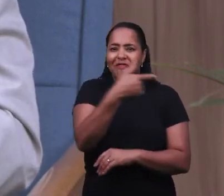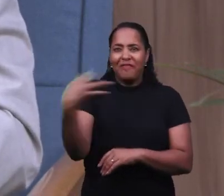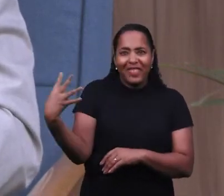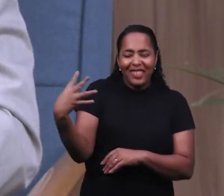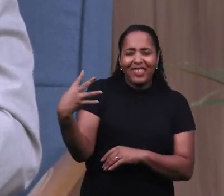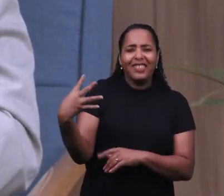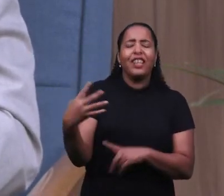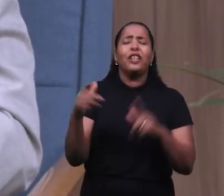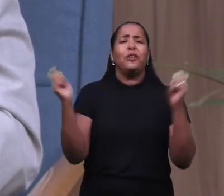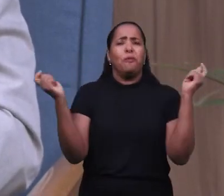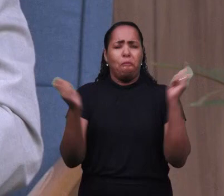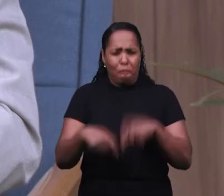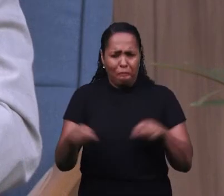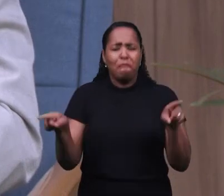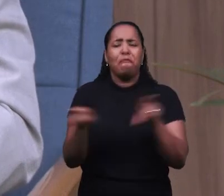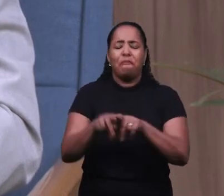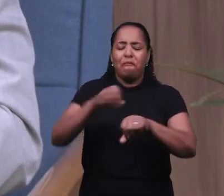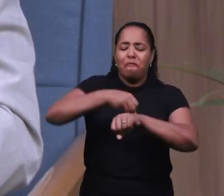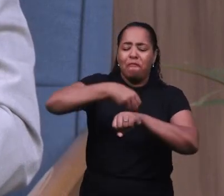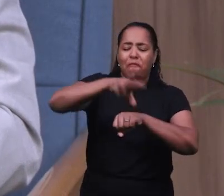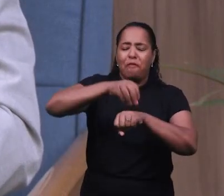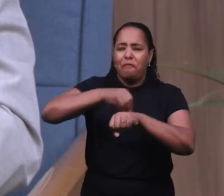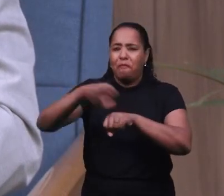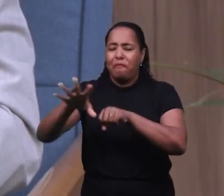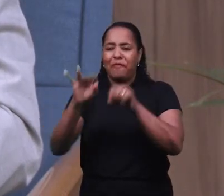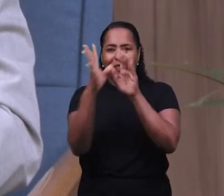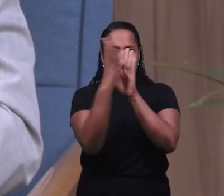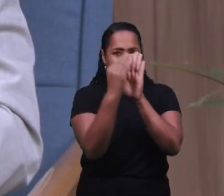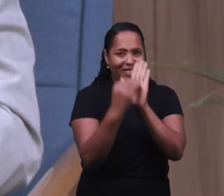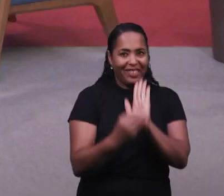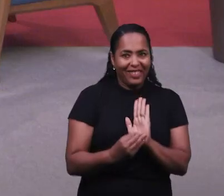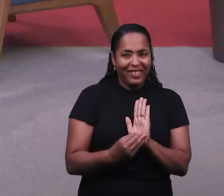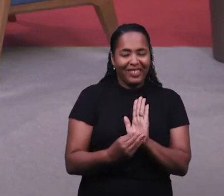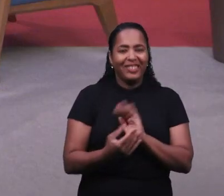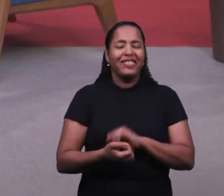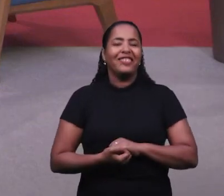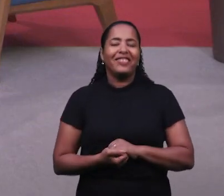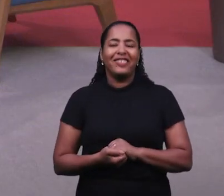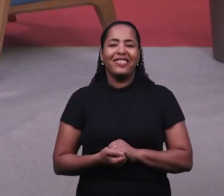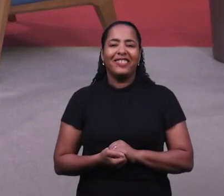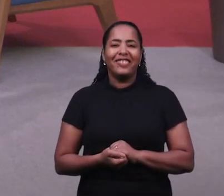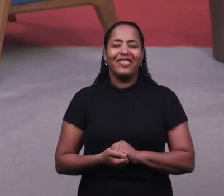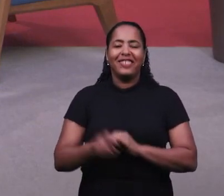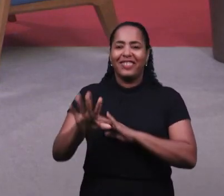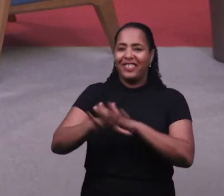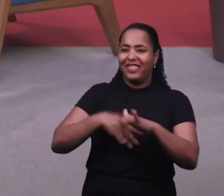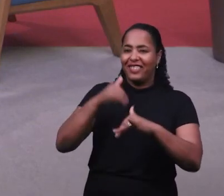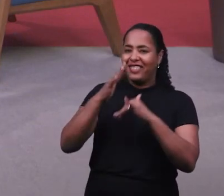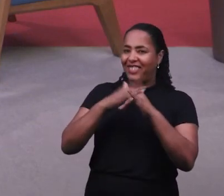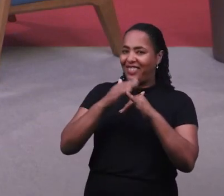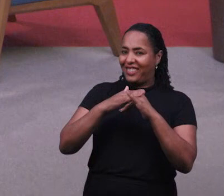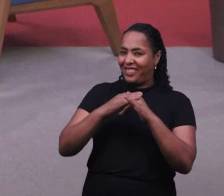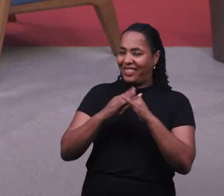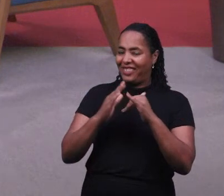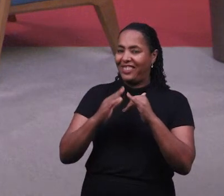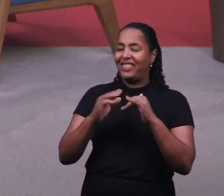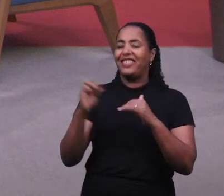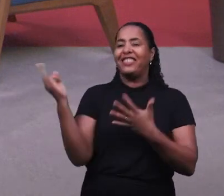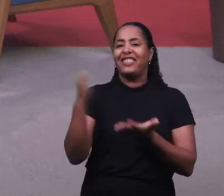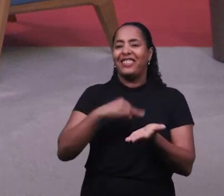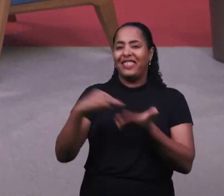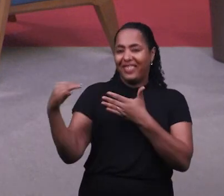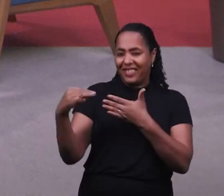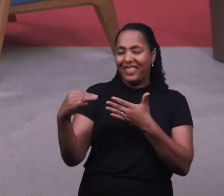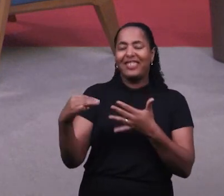bibliques 24 heures par jour. Et encore, vous pouvez partager nos contenus. Ici, dans notre canal de l'Église chrétienne Maranatha